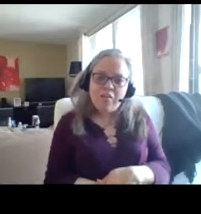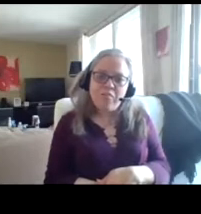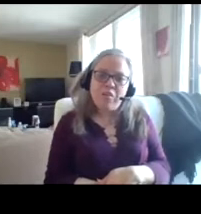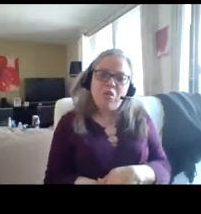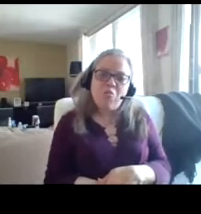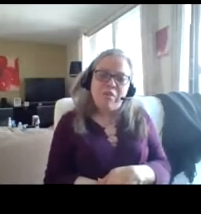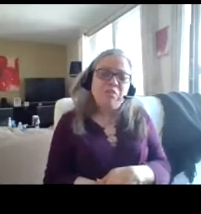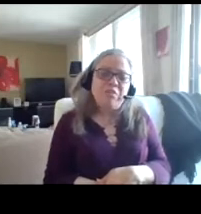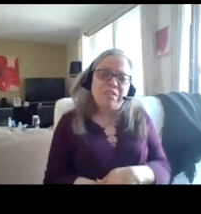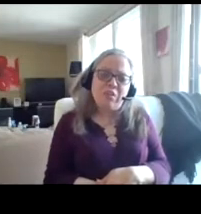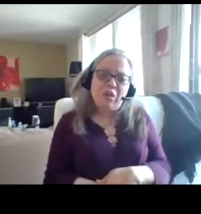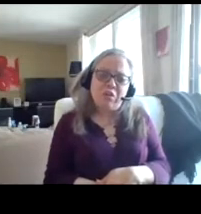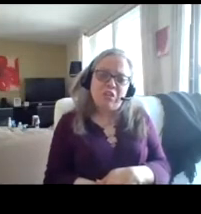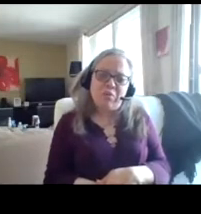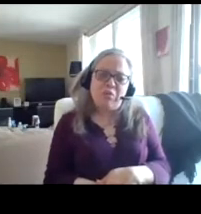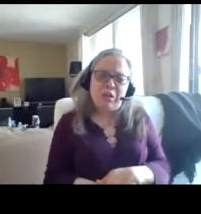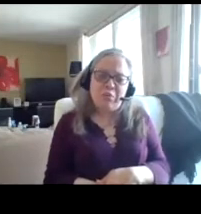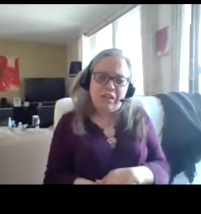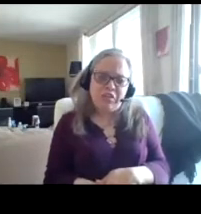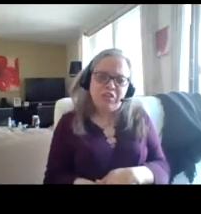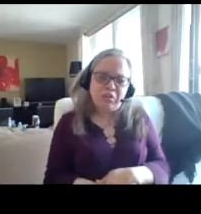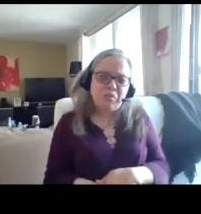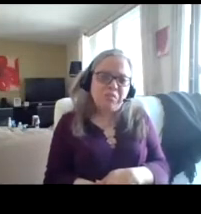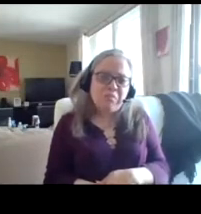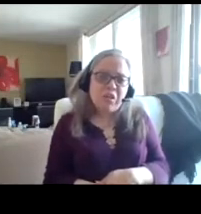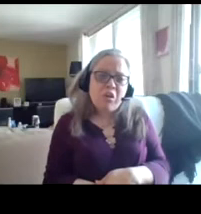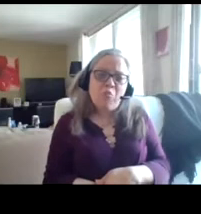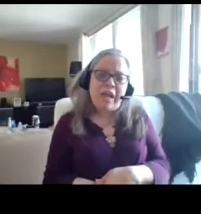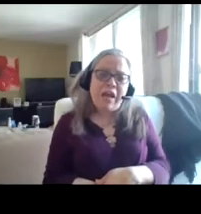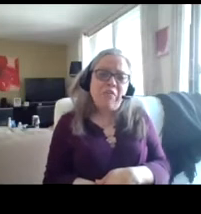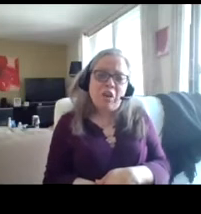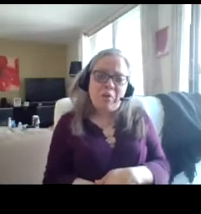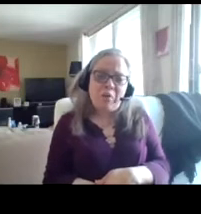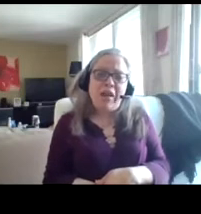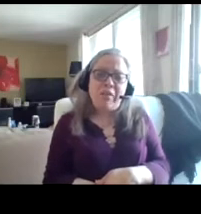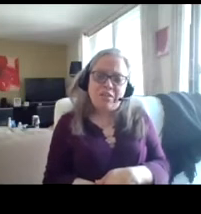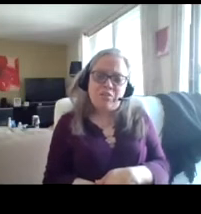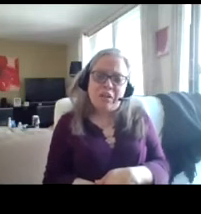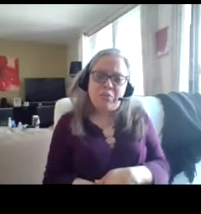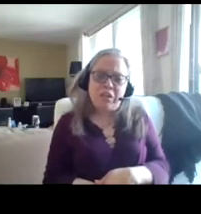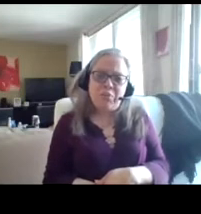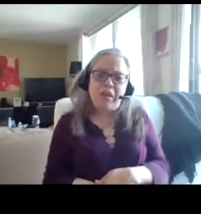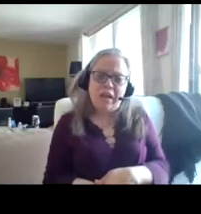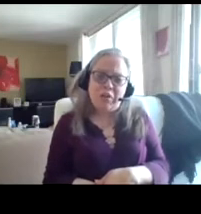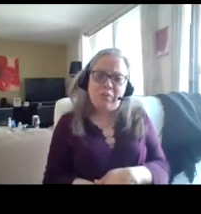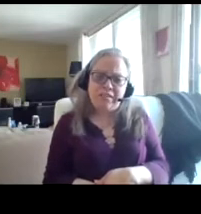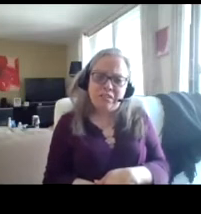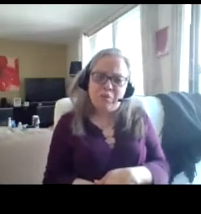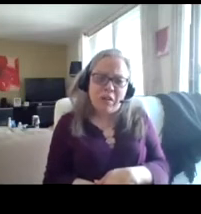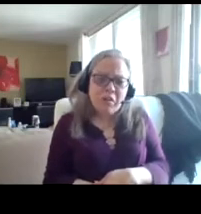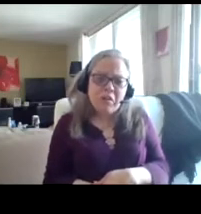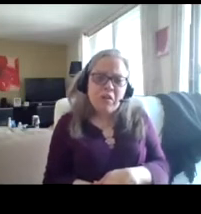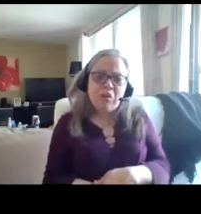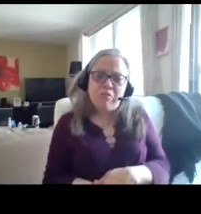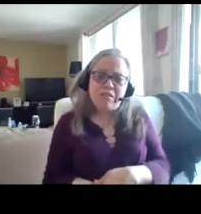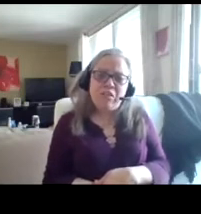est dans la présentation. Alors, on a eu beaucoup de questions sur les questions de transport vers les cliniques. Il y a un